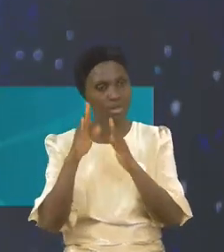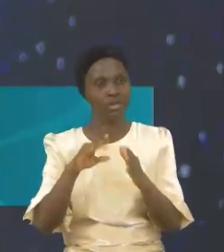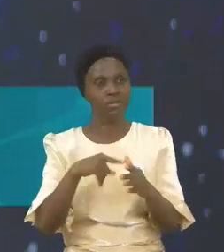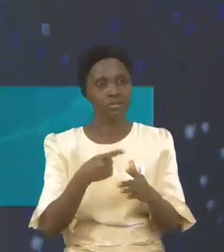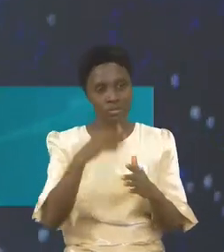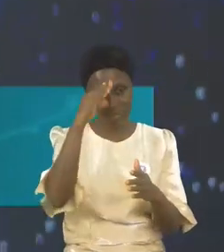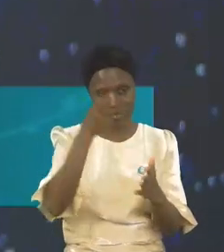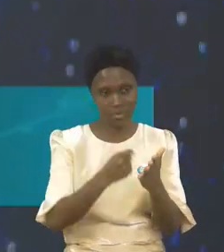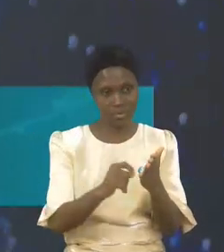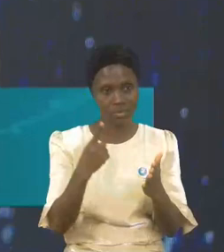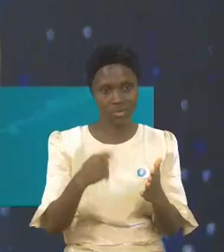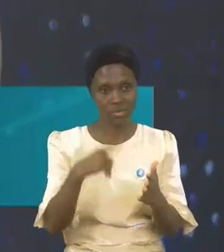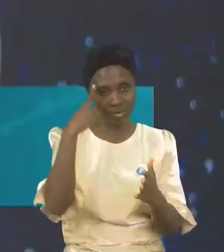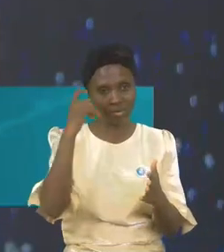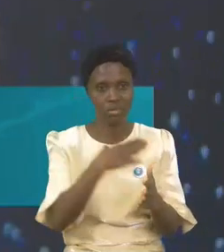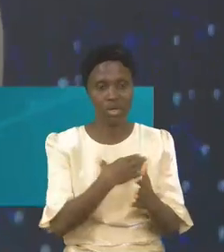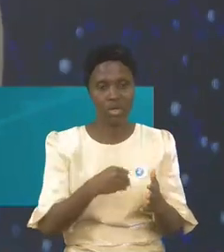de son esprit